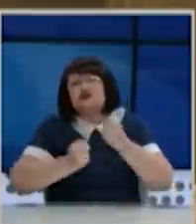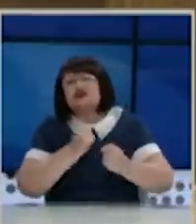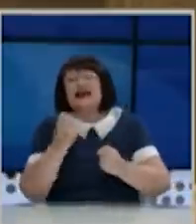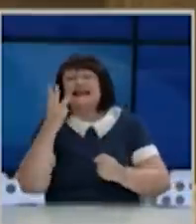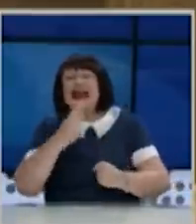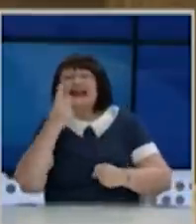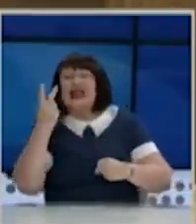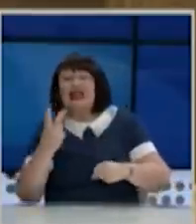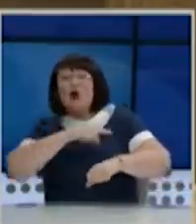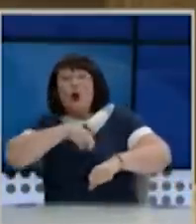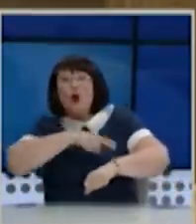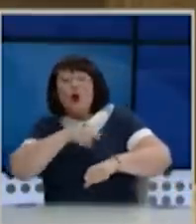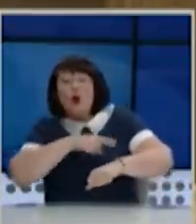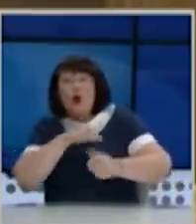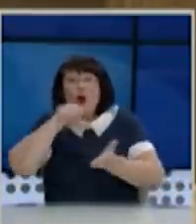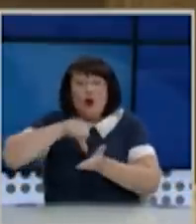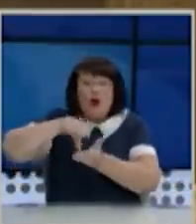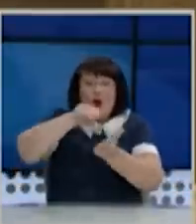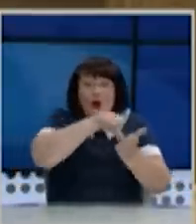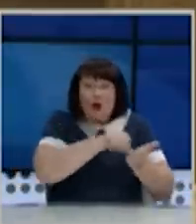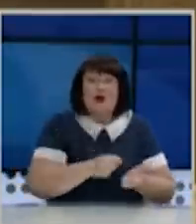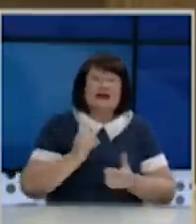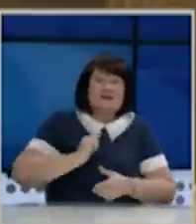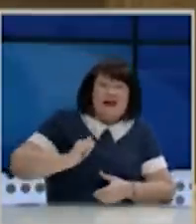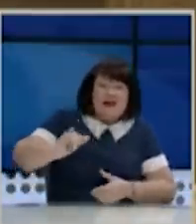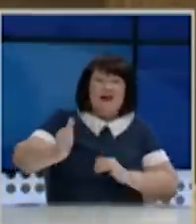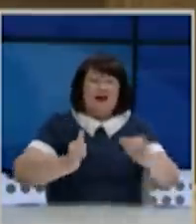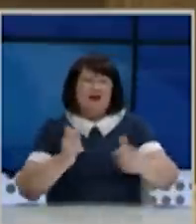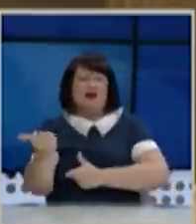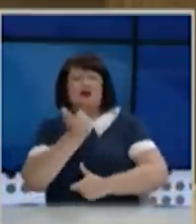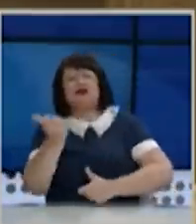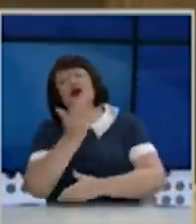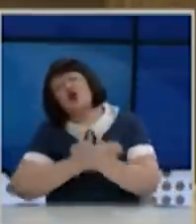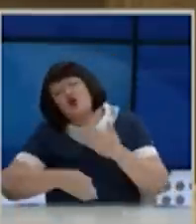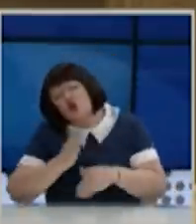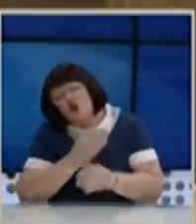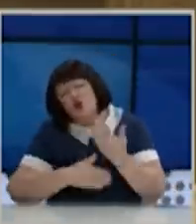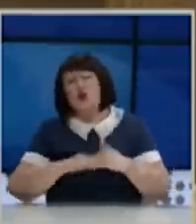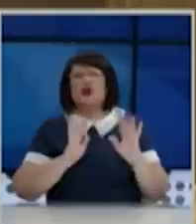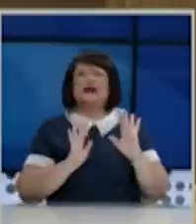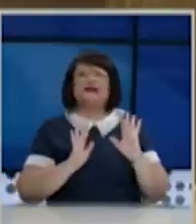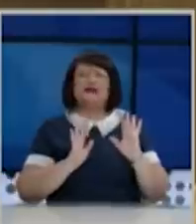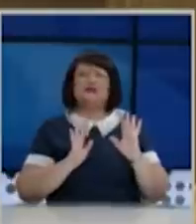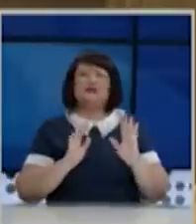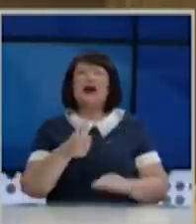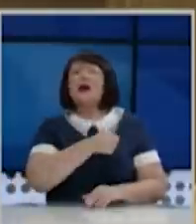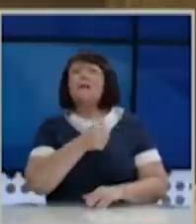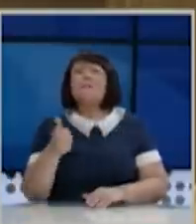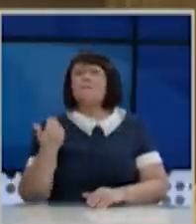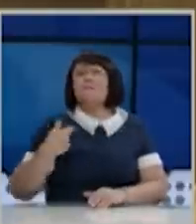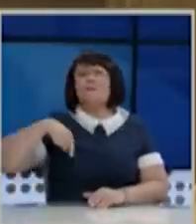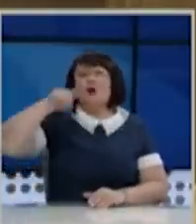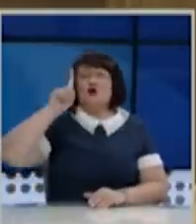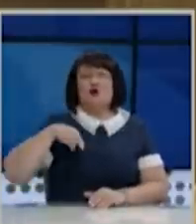ώρες βάρδιες σε αστικές πυρκαγιές. Η εξάντλησή τους είναι τέτοια που έχουμε μόνο τις τελευταίες